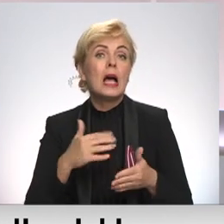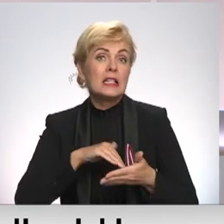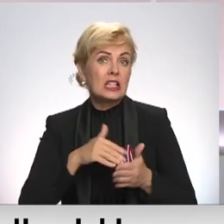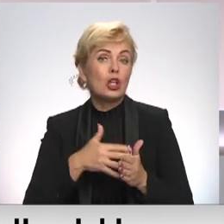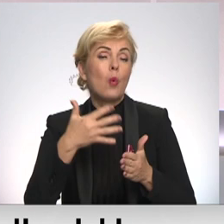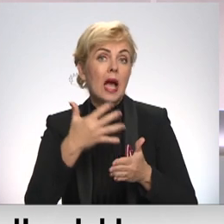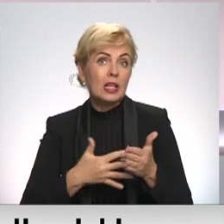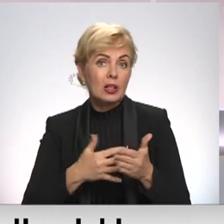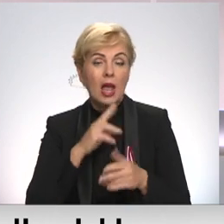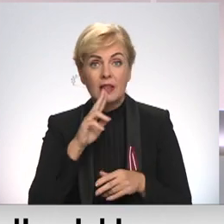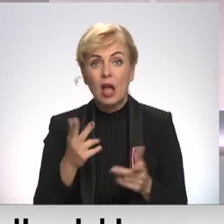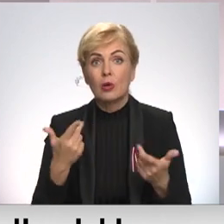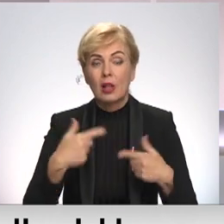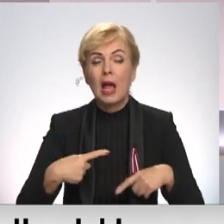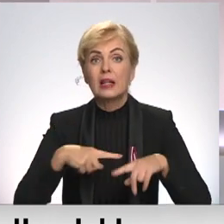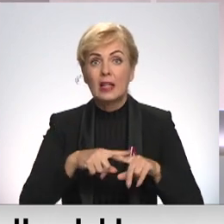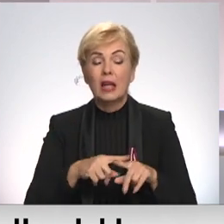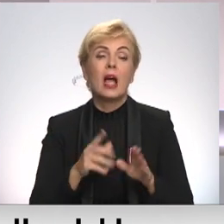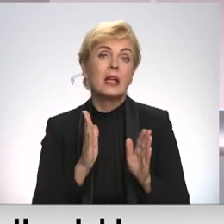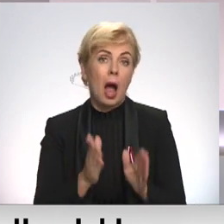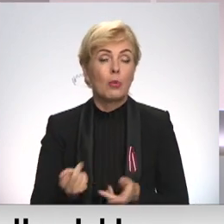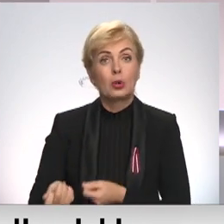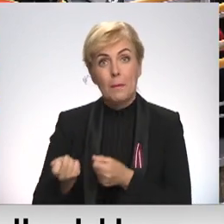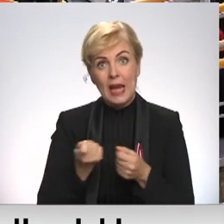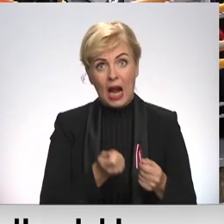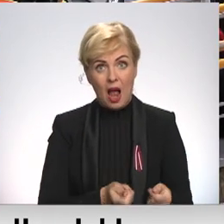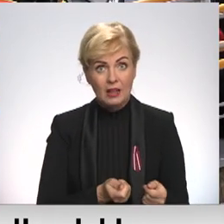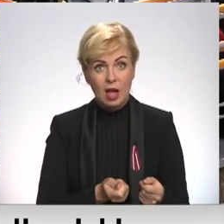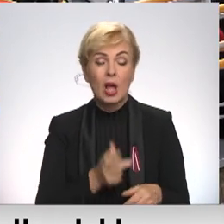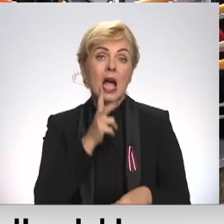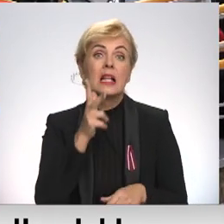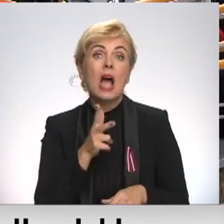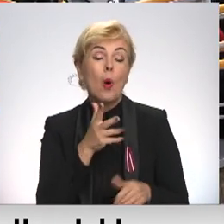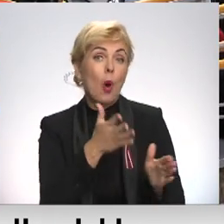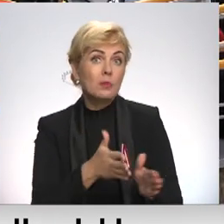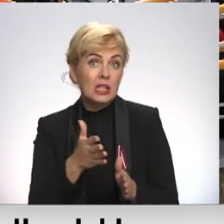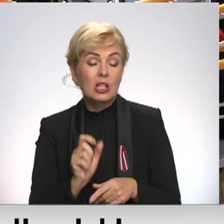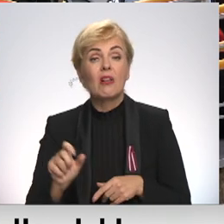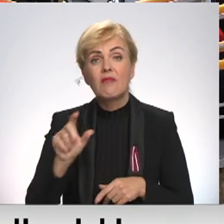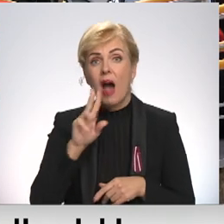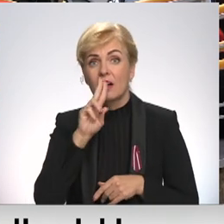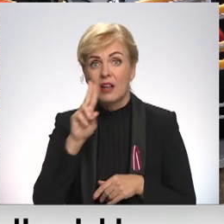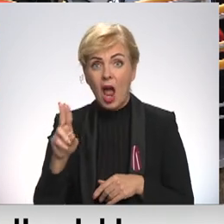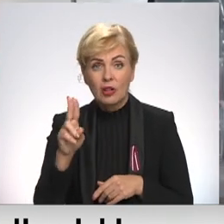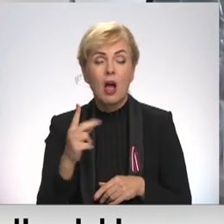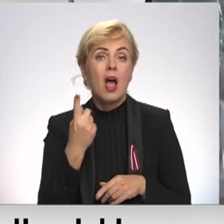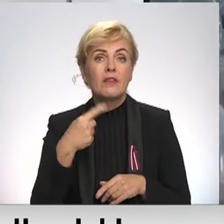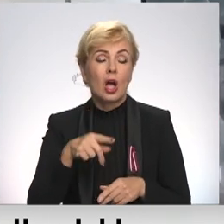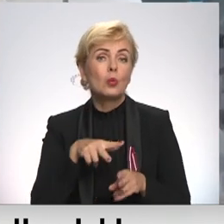nedēļas laikā vajadzīgajai tehnikai jābūt piegādātai. Daugavpils slimnīca jau vairākas nedēļas ir viena